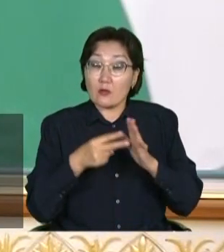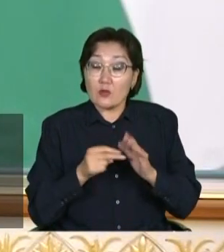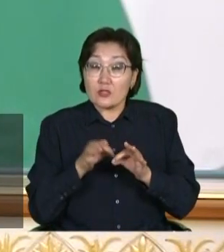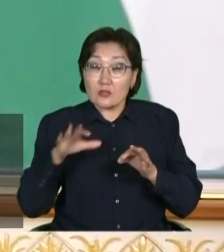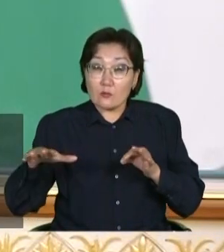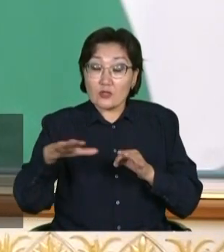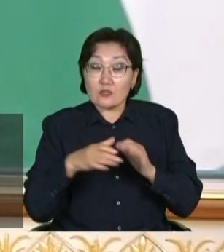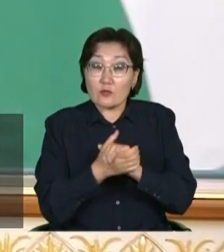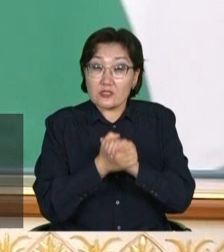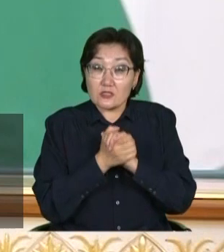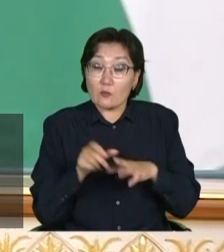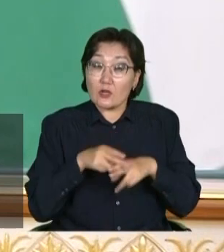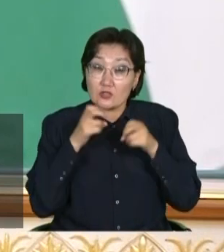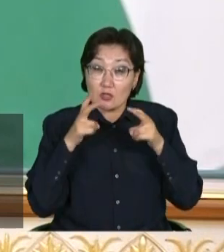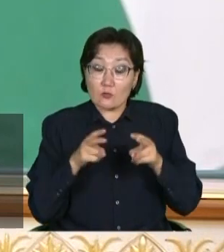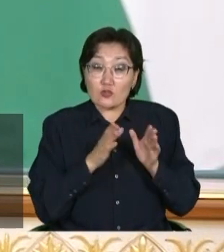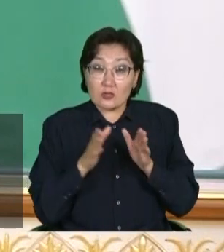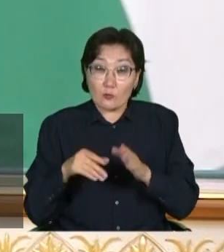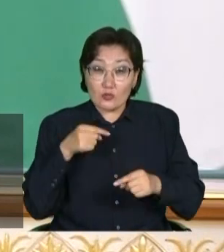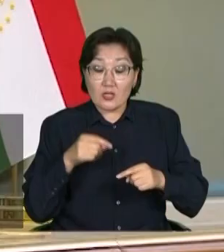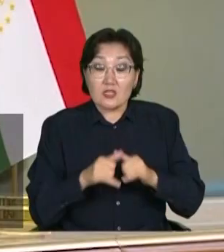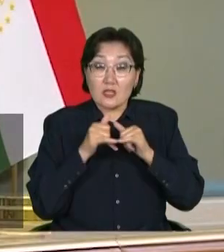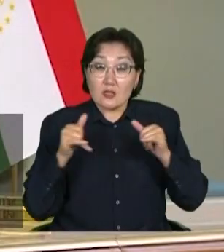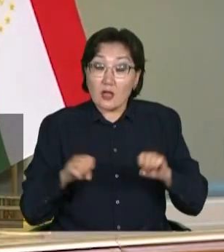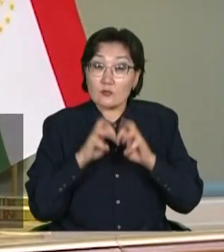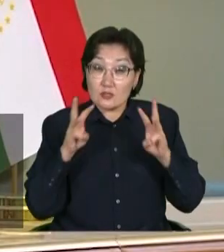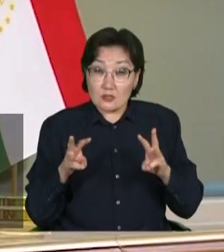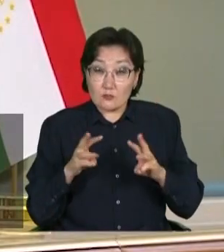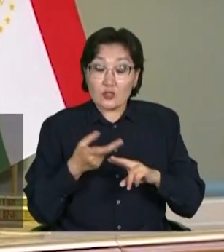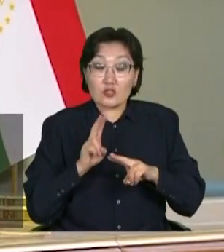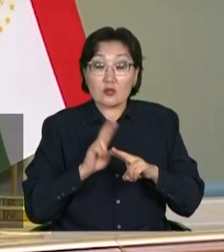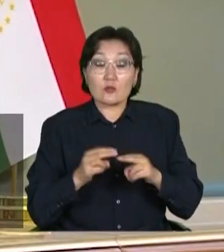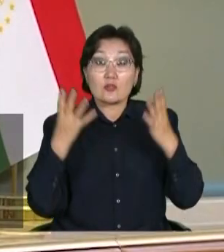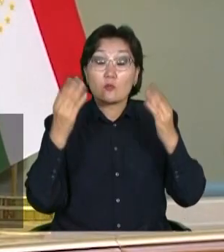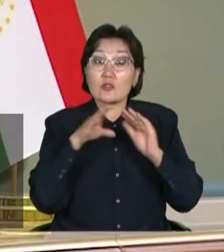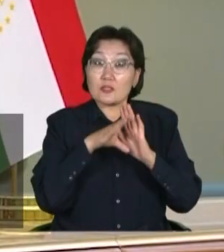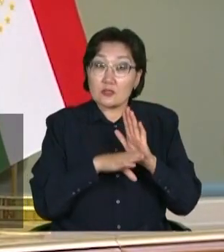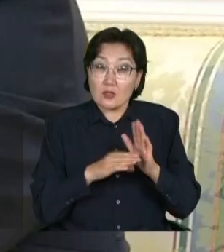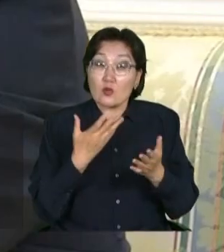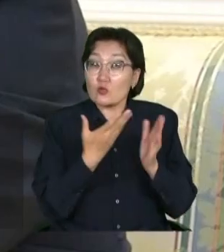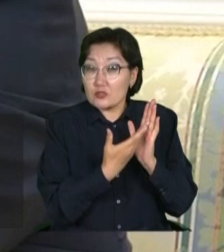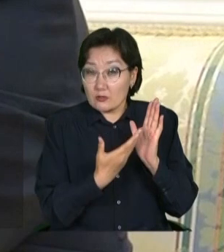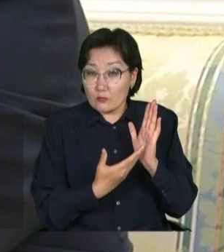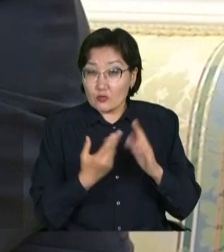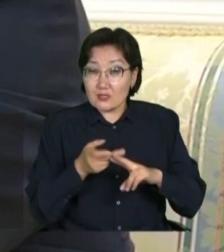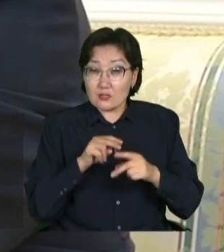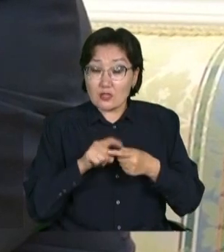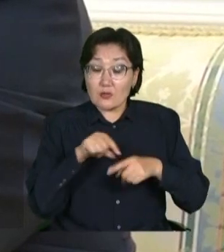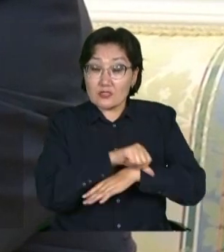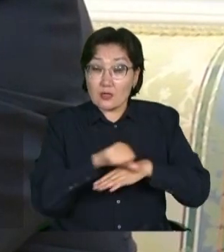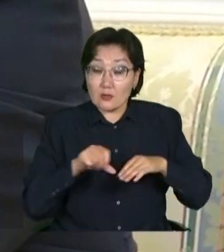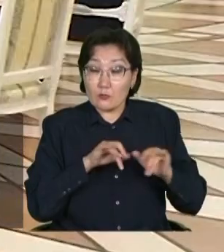аймақтағы бейбітшілікті, қауіпсіздік пен тұрақты дамуды қамтамасыз ету. Мұны аталған күн тәртібі анық көрсетеді. Осы орайда сыртқы